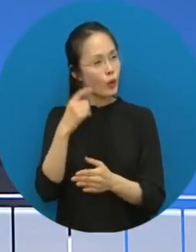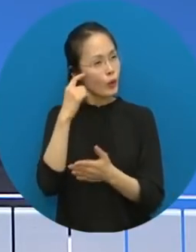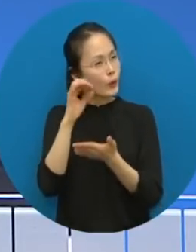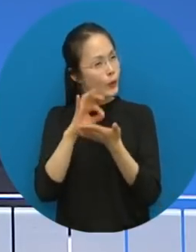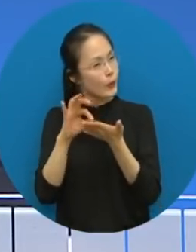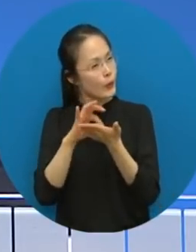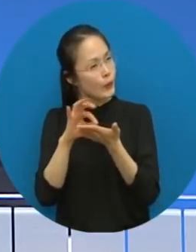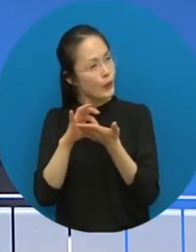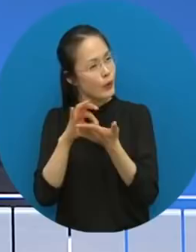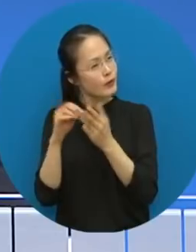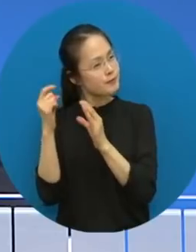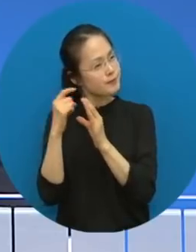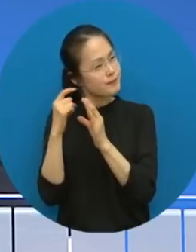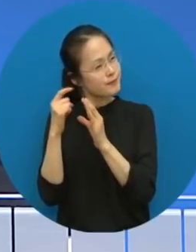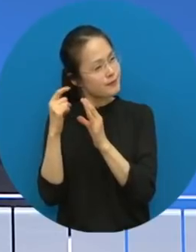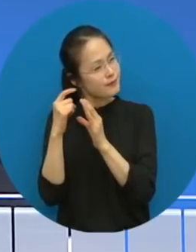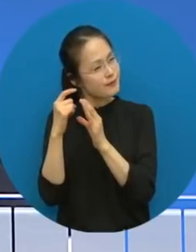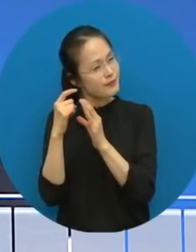그렇습니다.